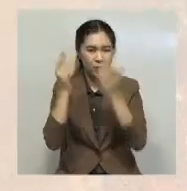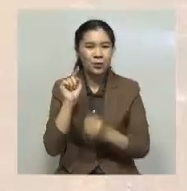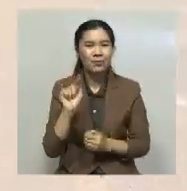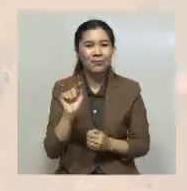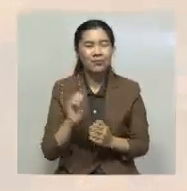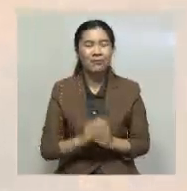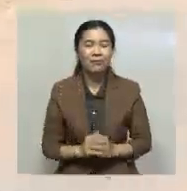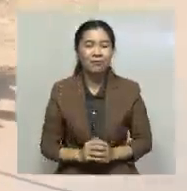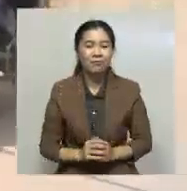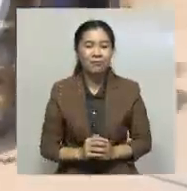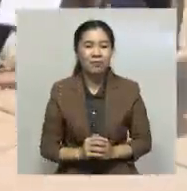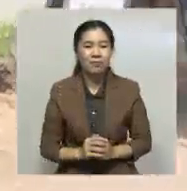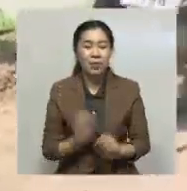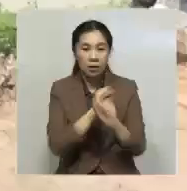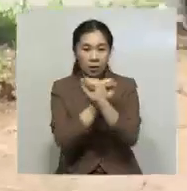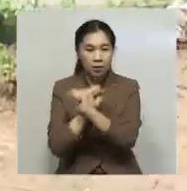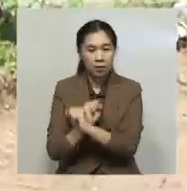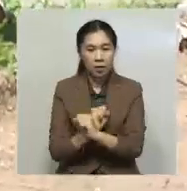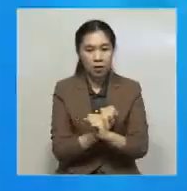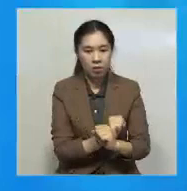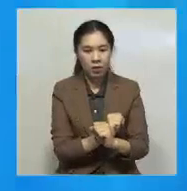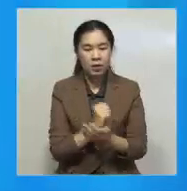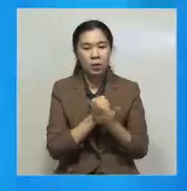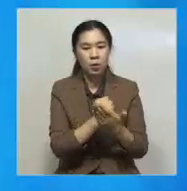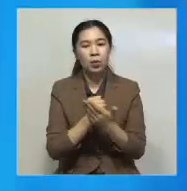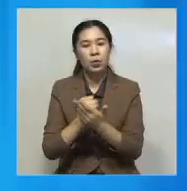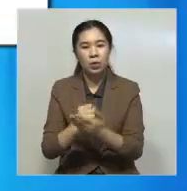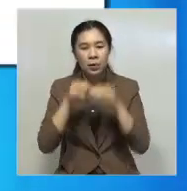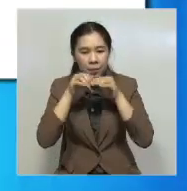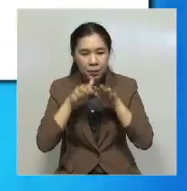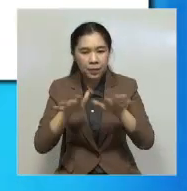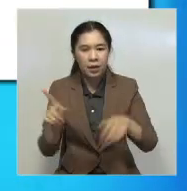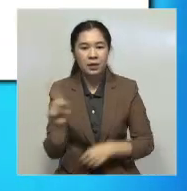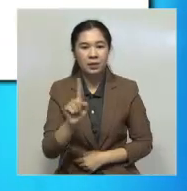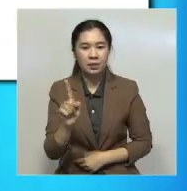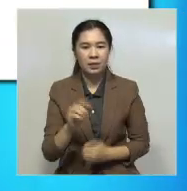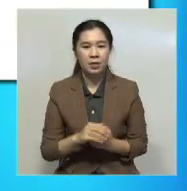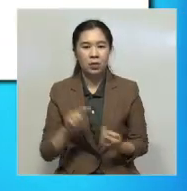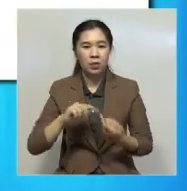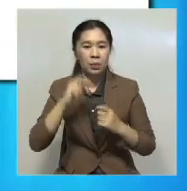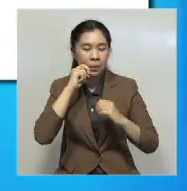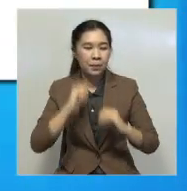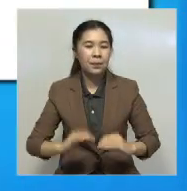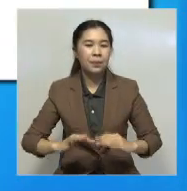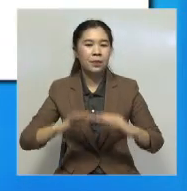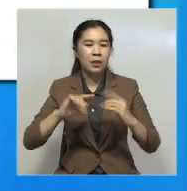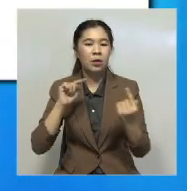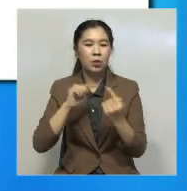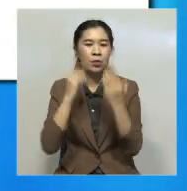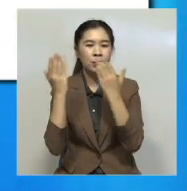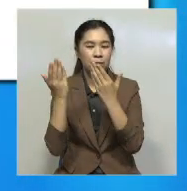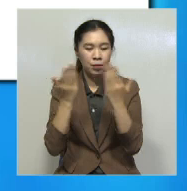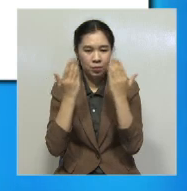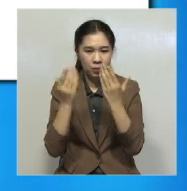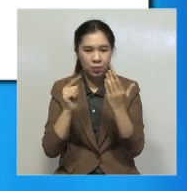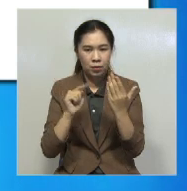มังคุดนี่แหละค่ะ ซึ่งทางด้านกรมป้องกันและบรรเทาสาธารณภัยนะคะก็รายงานว่ายังคงมีสถานการณ์อุทกภัยจากอิทธิพลมรสุมตะ